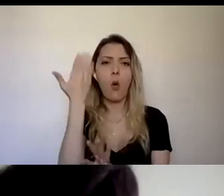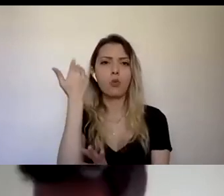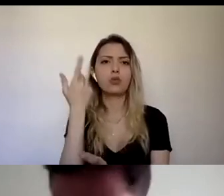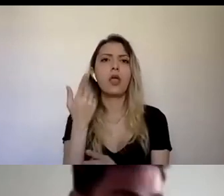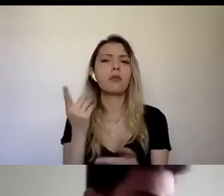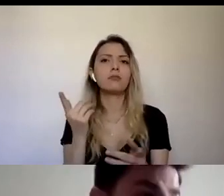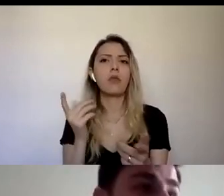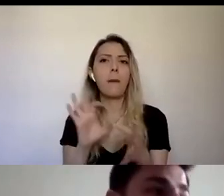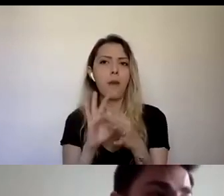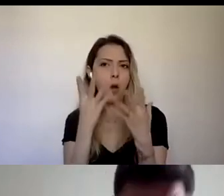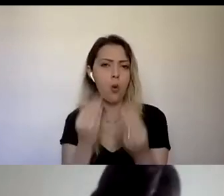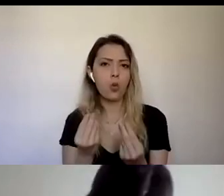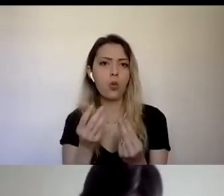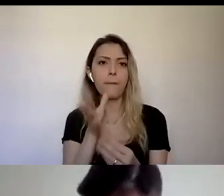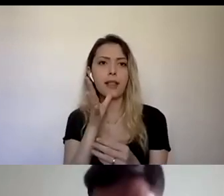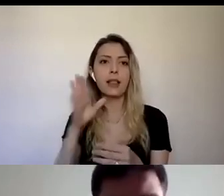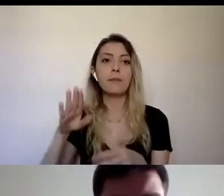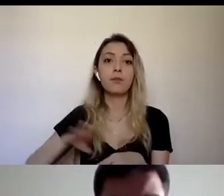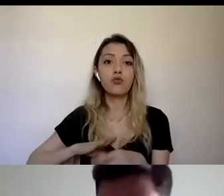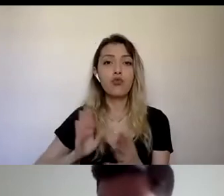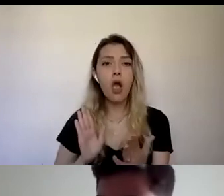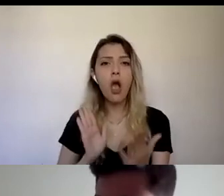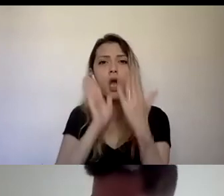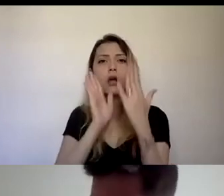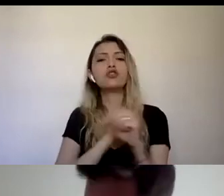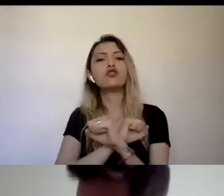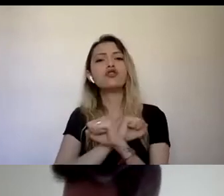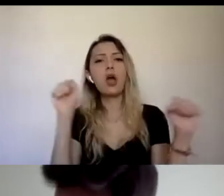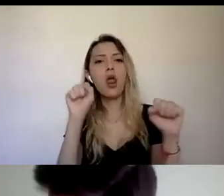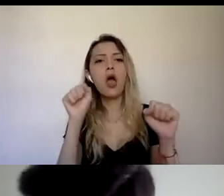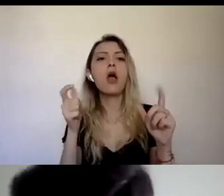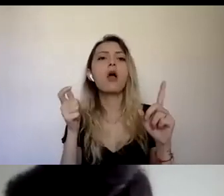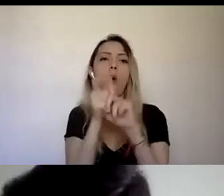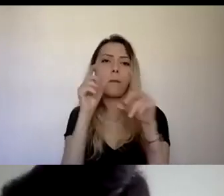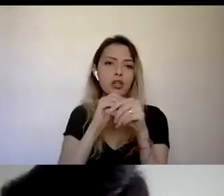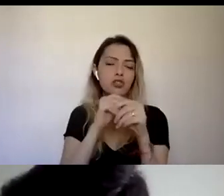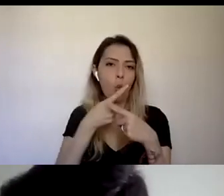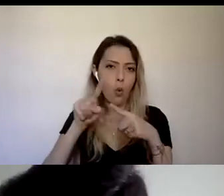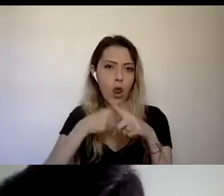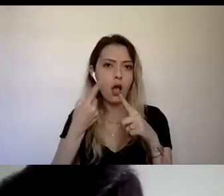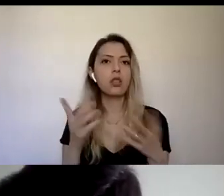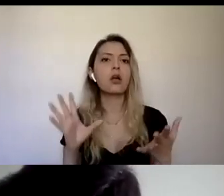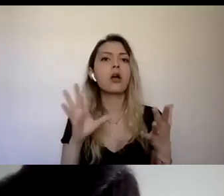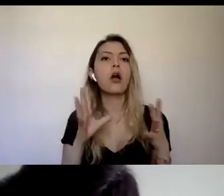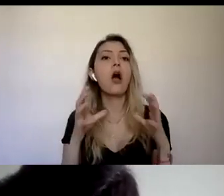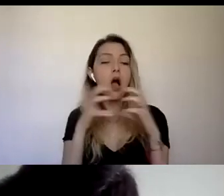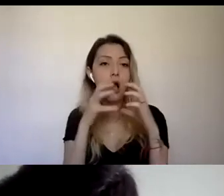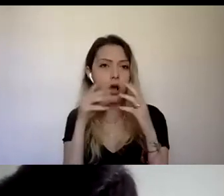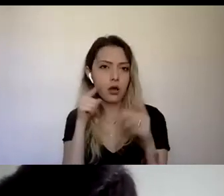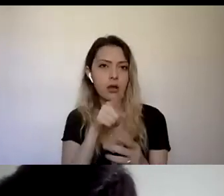halinde olduğum çocuğa karşı şiddeti önlemek için ortaklık ağı. Ortaklık ağının çocuğa